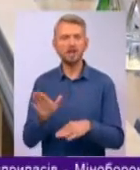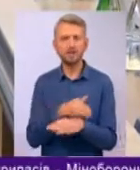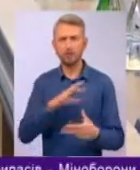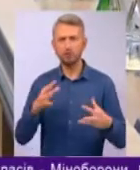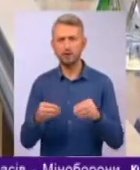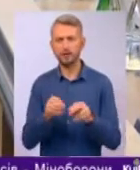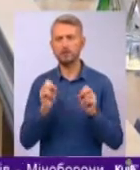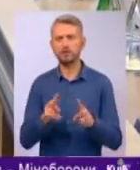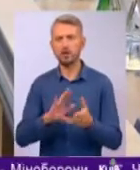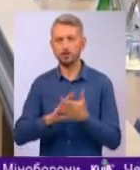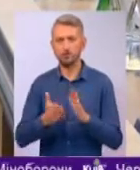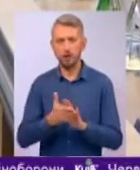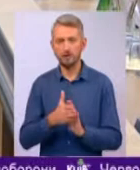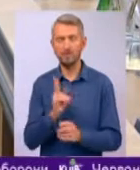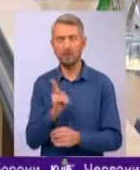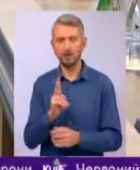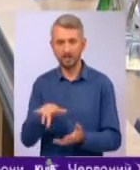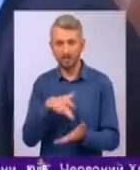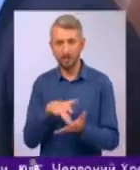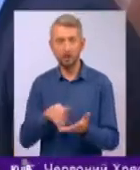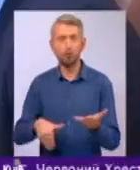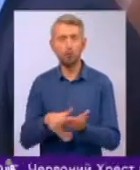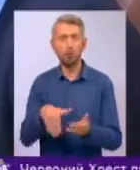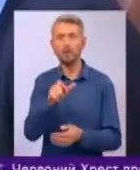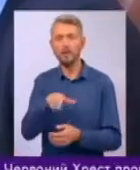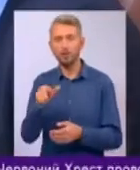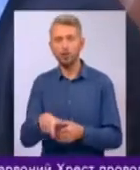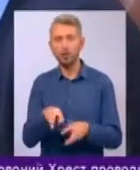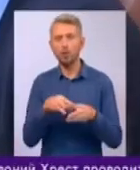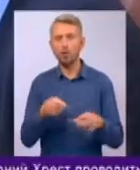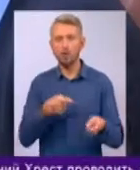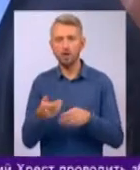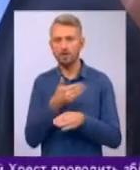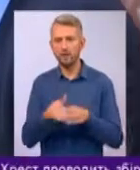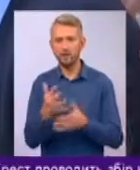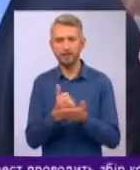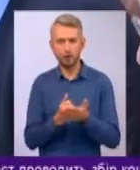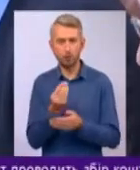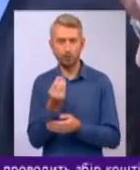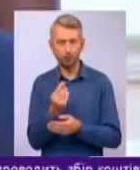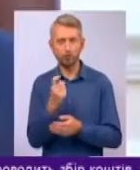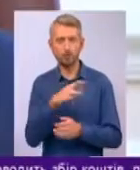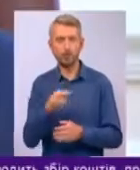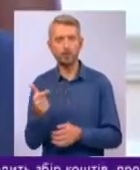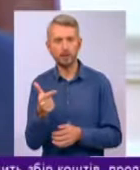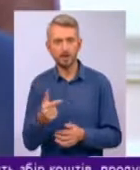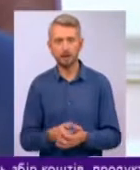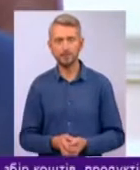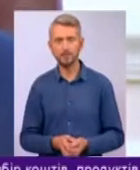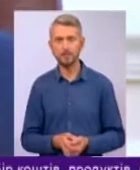наслідків надзвичайної ситуації у Калинівці та допомогу населенню уряд виділив з резервного фонду 100 мільйонів гривень. Нам